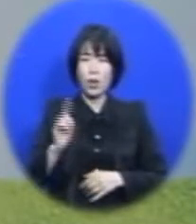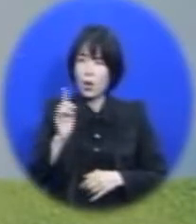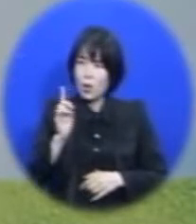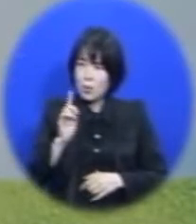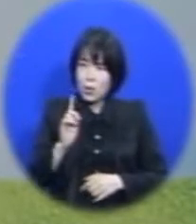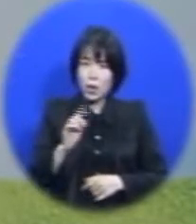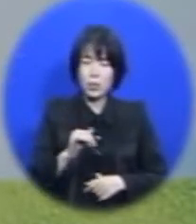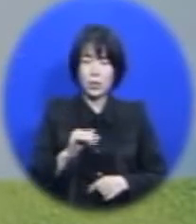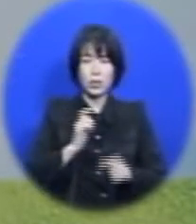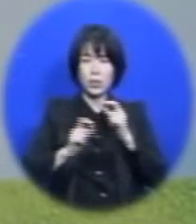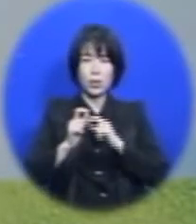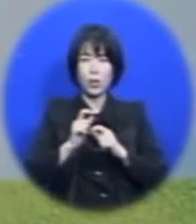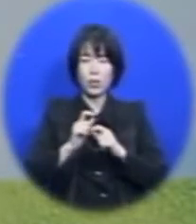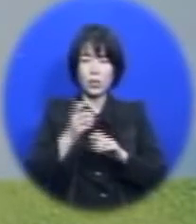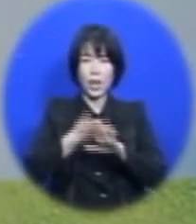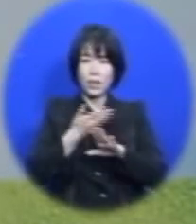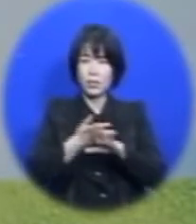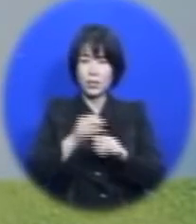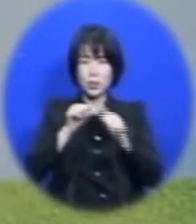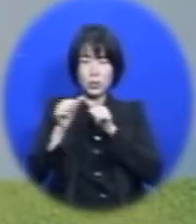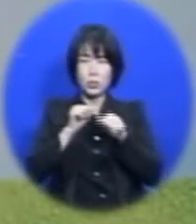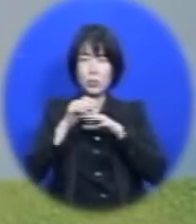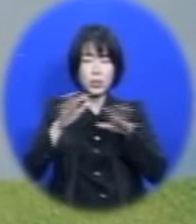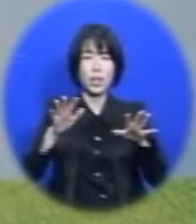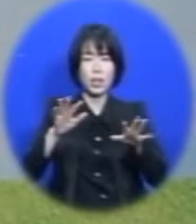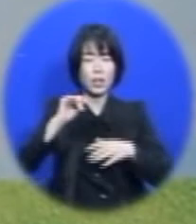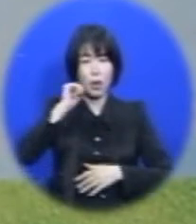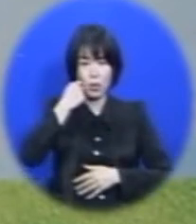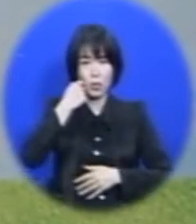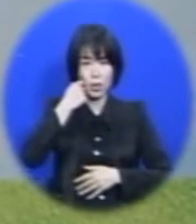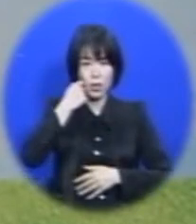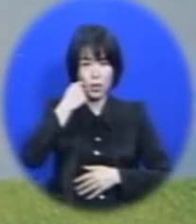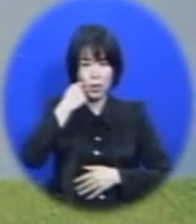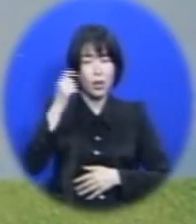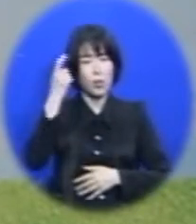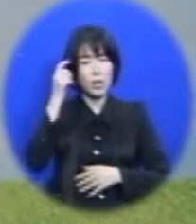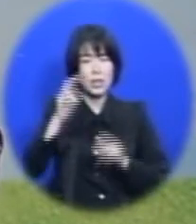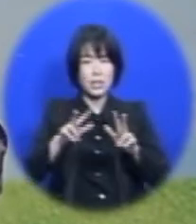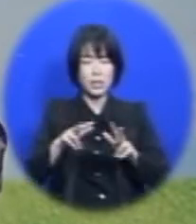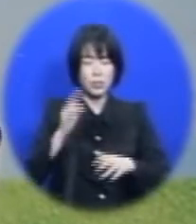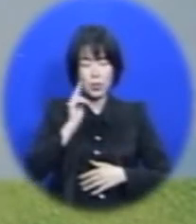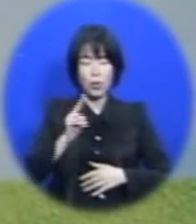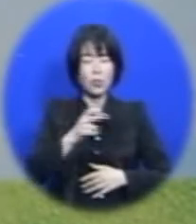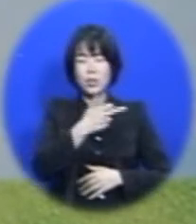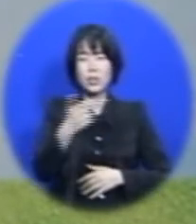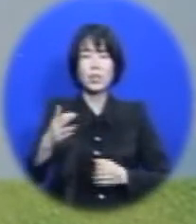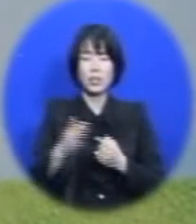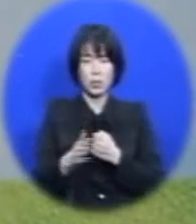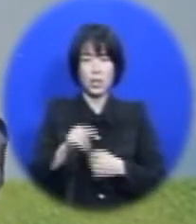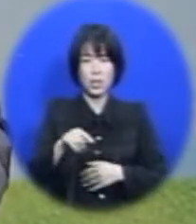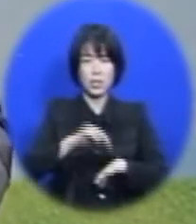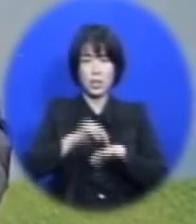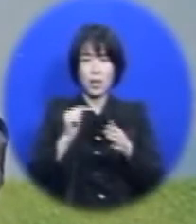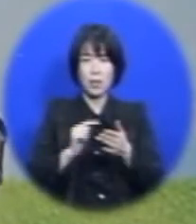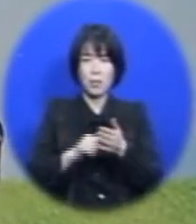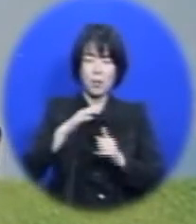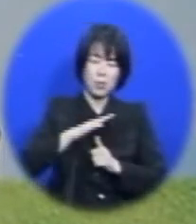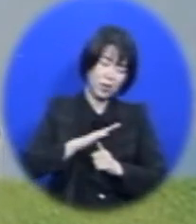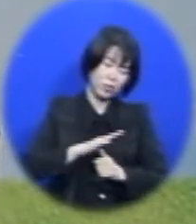더 소문나기가 어려워요. 워낙 큰 건물을 지었기 때문에. 그게 제 마음에 눌림이